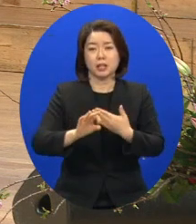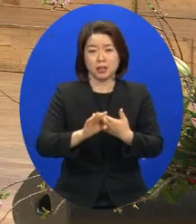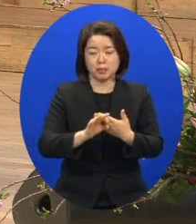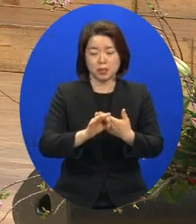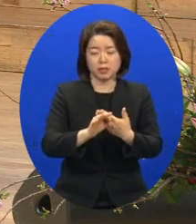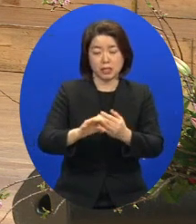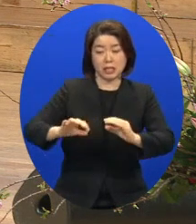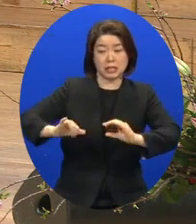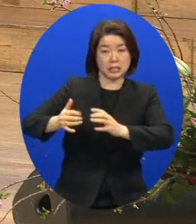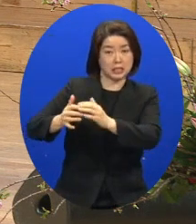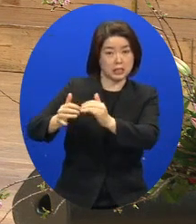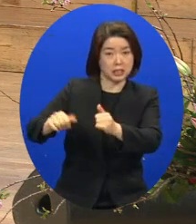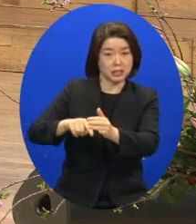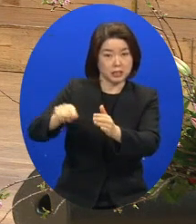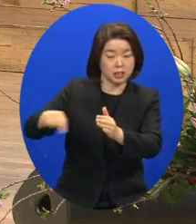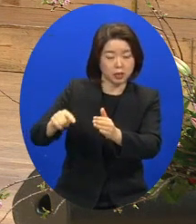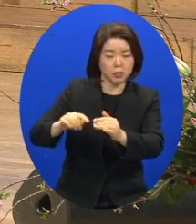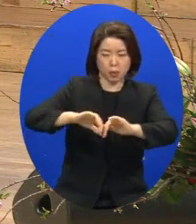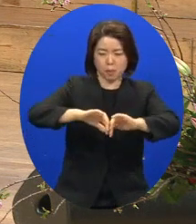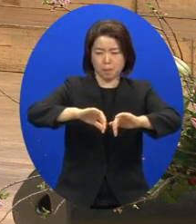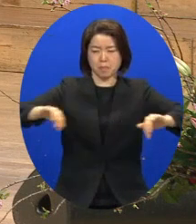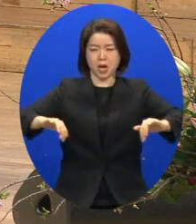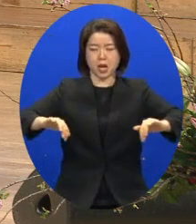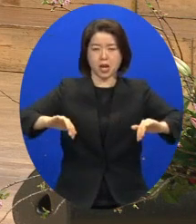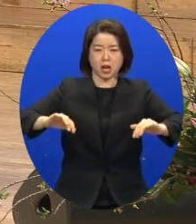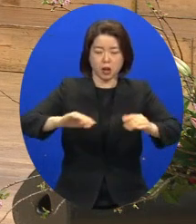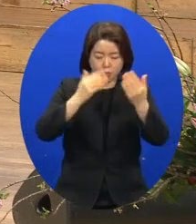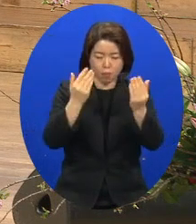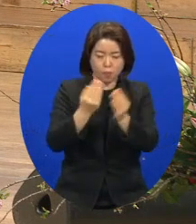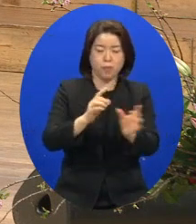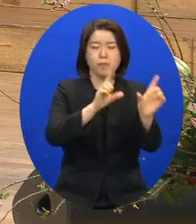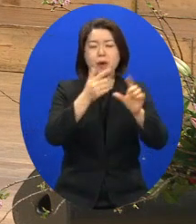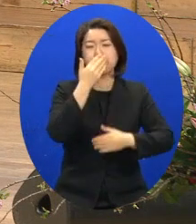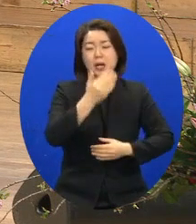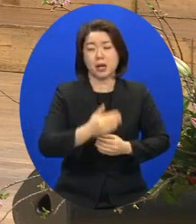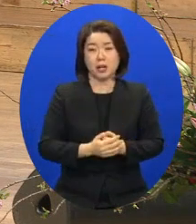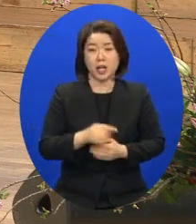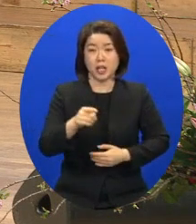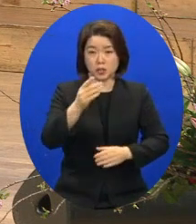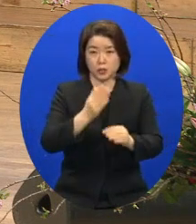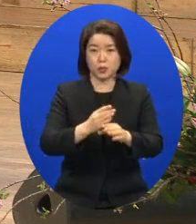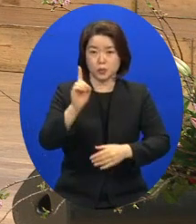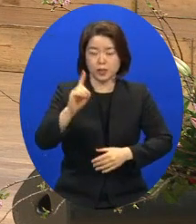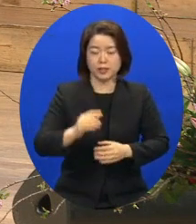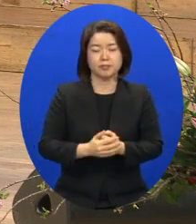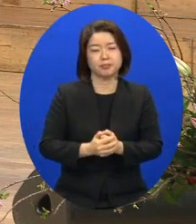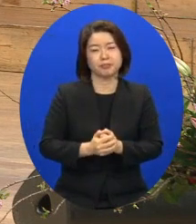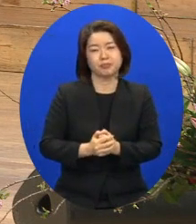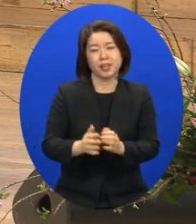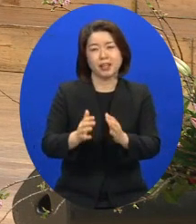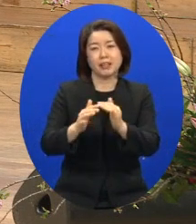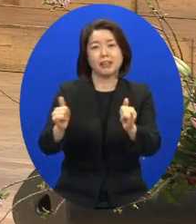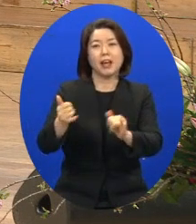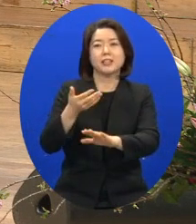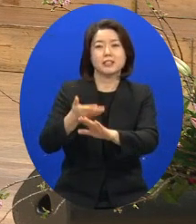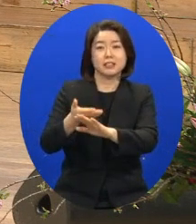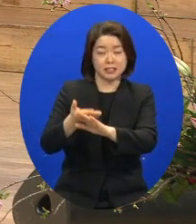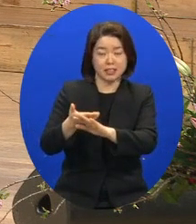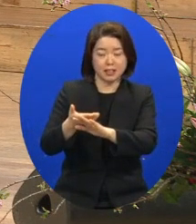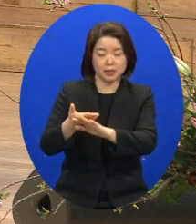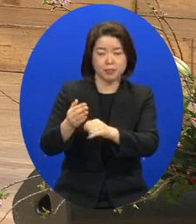완전히 구별된 삶을 살 수 밖에 없습니다 그중에 하나가 다른 사람을 심판 하지도 않고